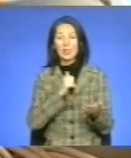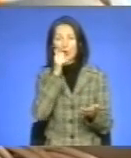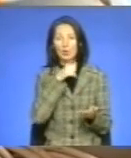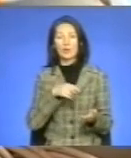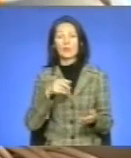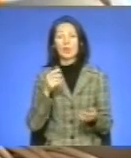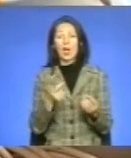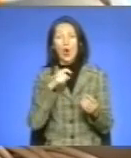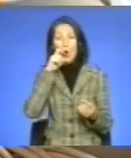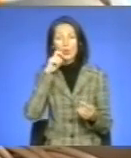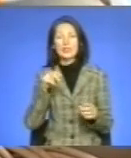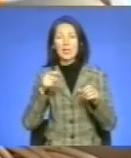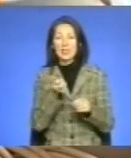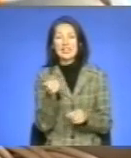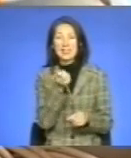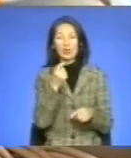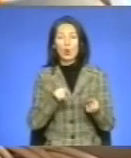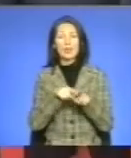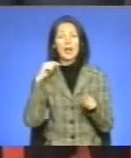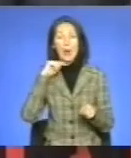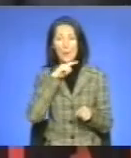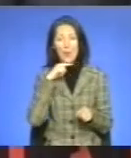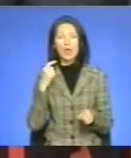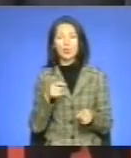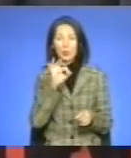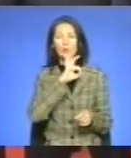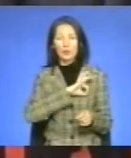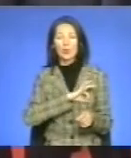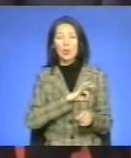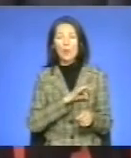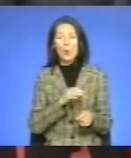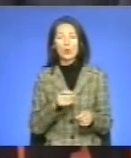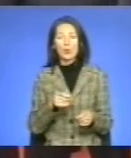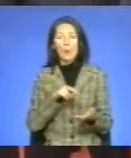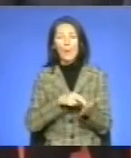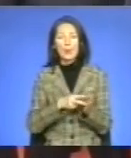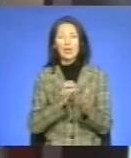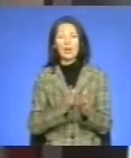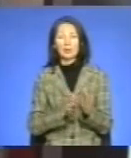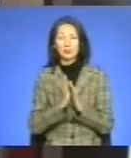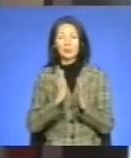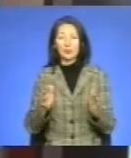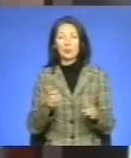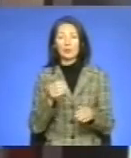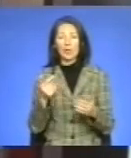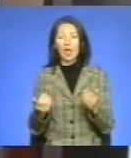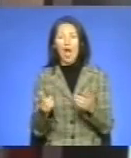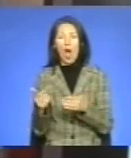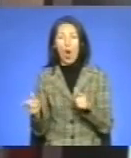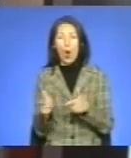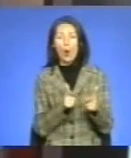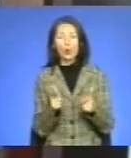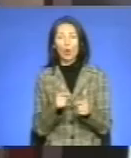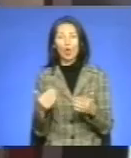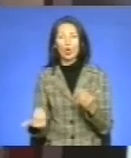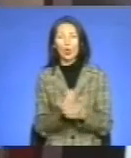країнах Євросоюзу. У планах наростити експорт. Україна поступово освоює нові ринки збуту сільгоспродукції. Це Японія, Об'єднані Арабські Емірати